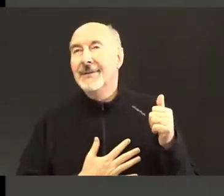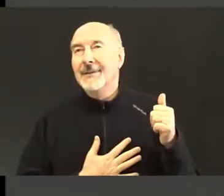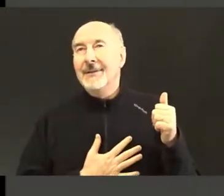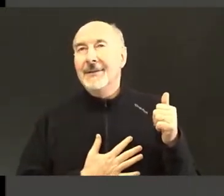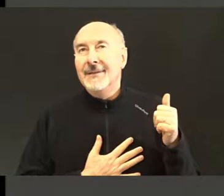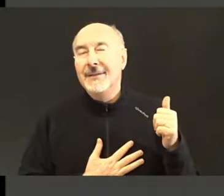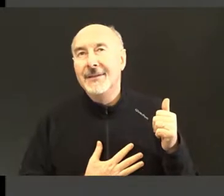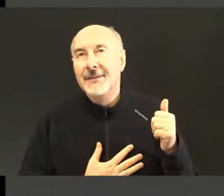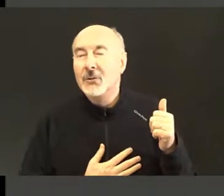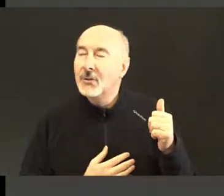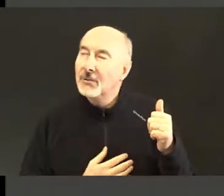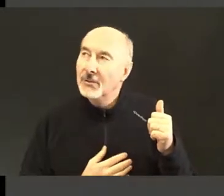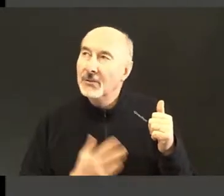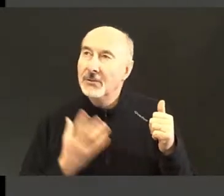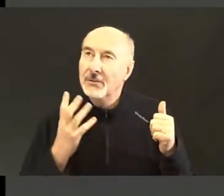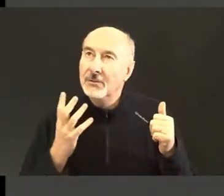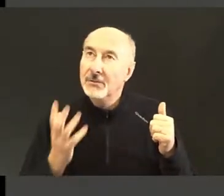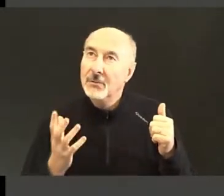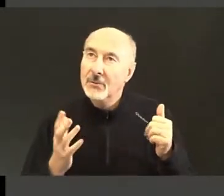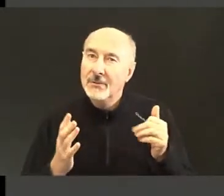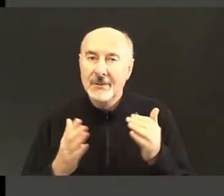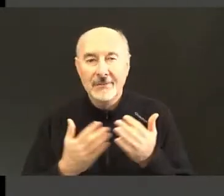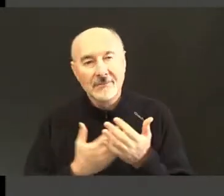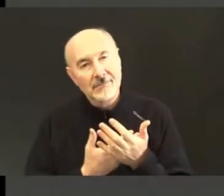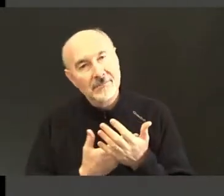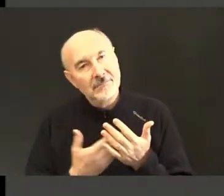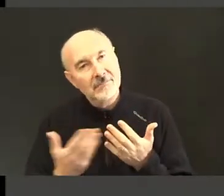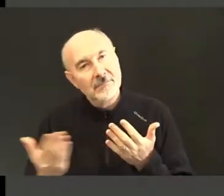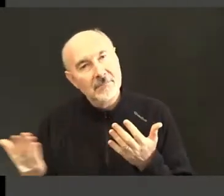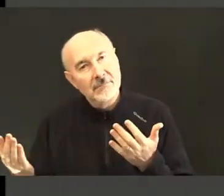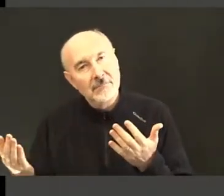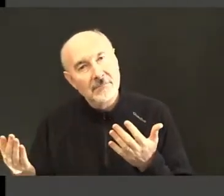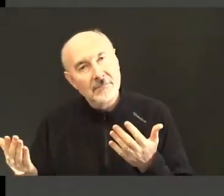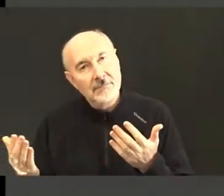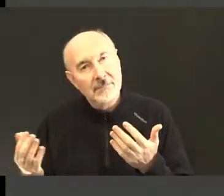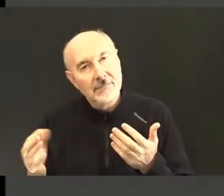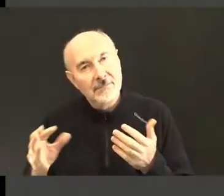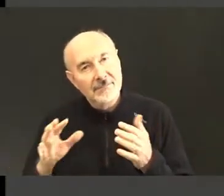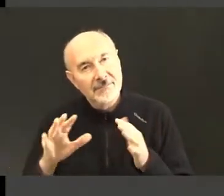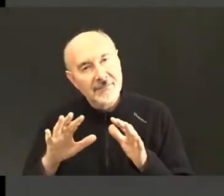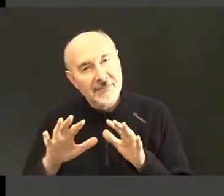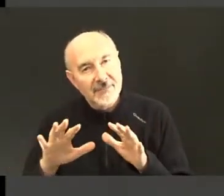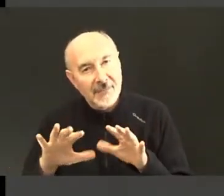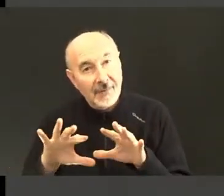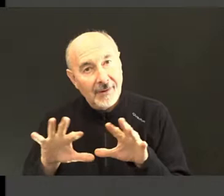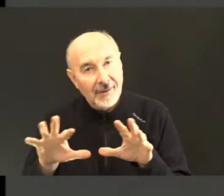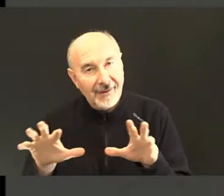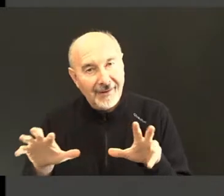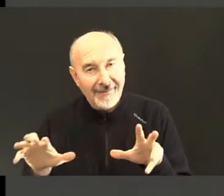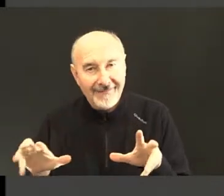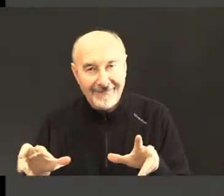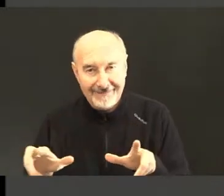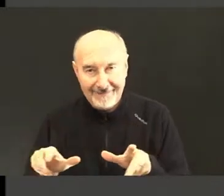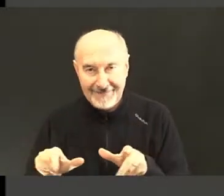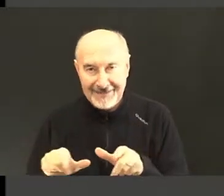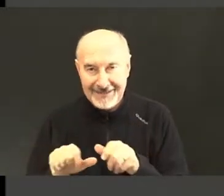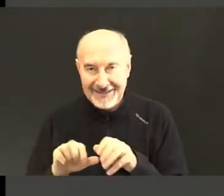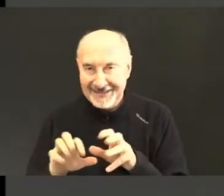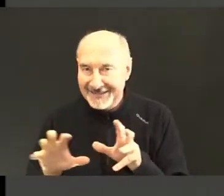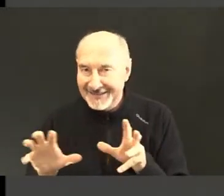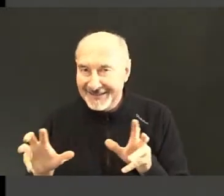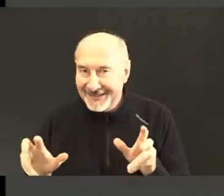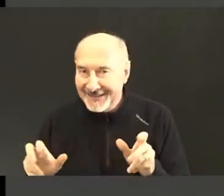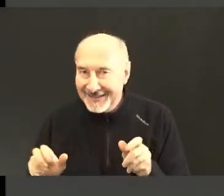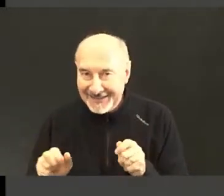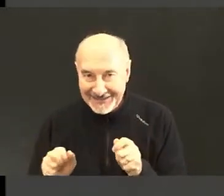Uno schieramento chiaro, una lista omogenea, una linea politica